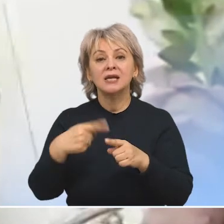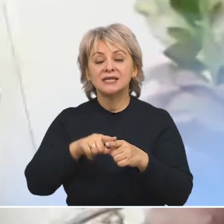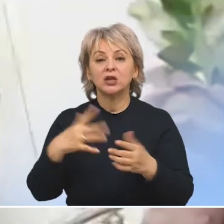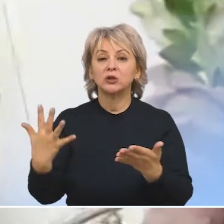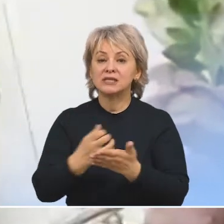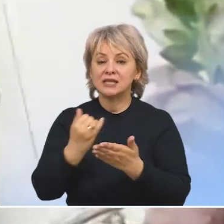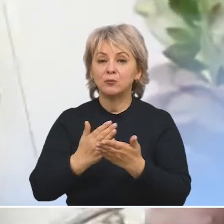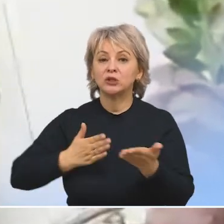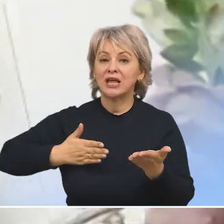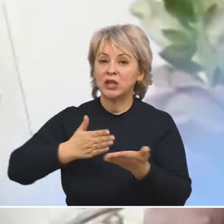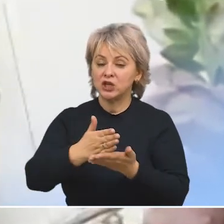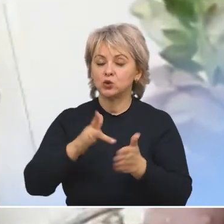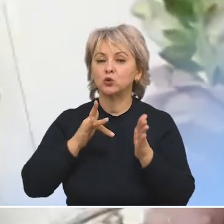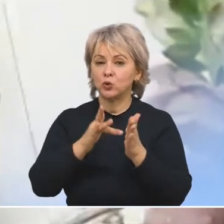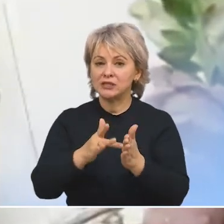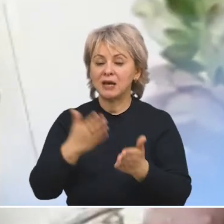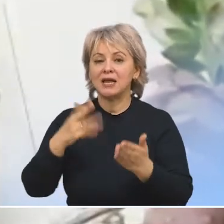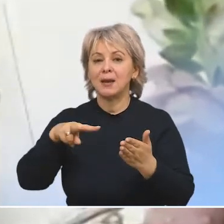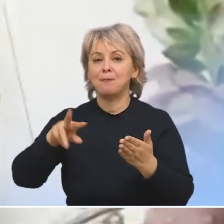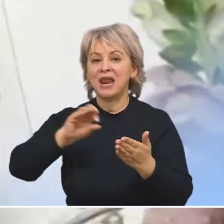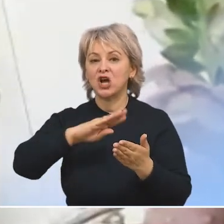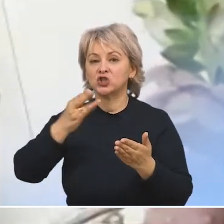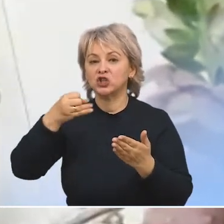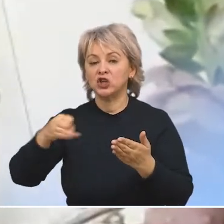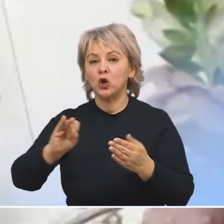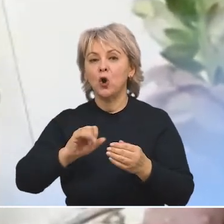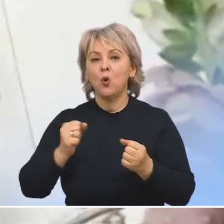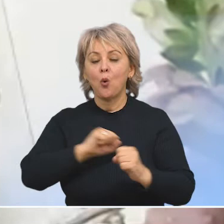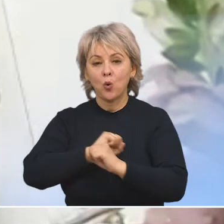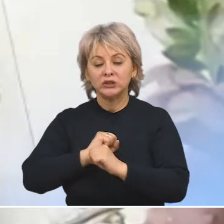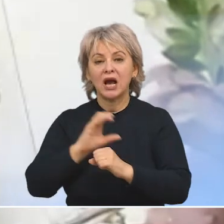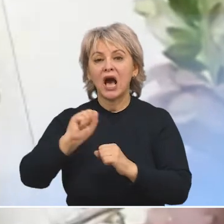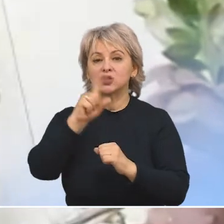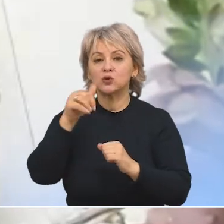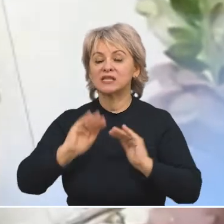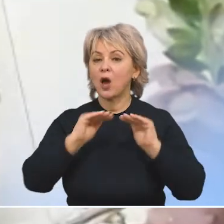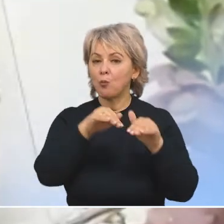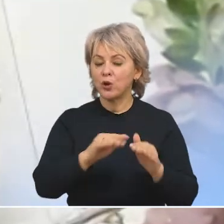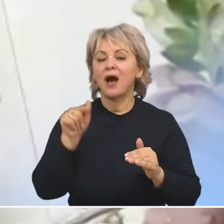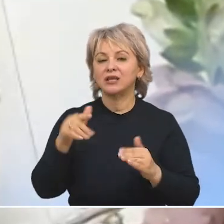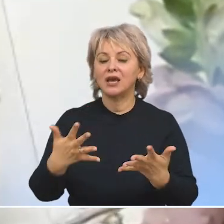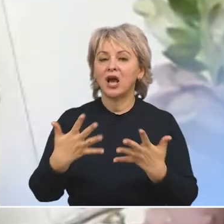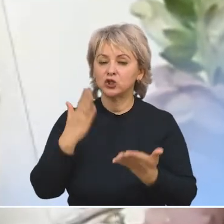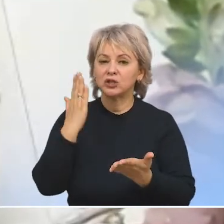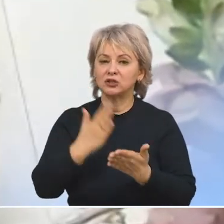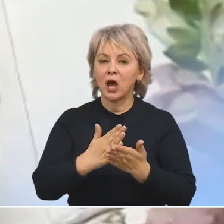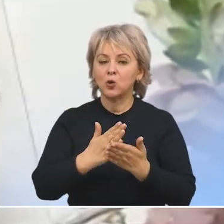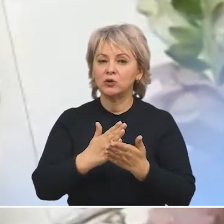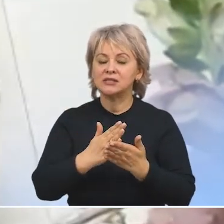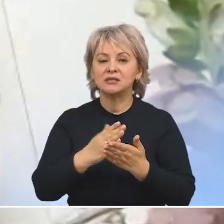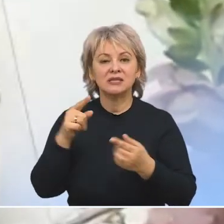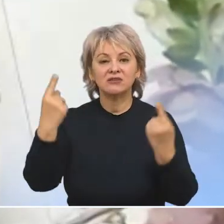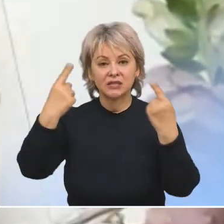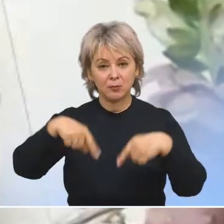обычно зарабатывают на транзитном туризме или на пляжном отдыхе, это наше побережье Азовского моря, они, конечно, находятся в